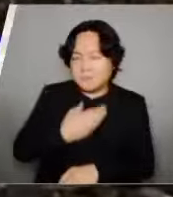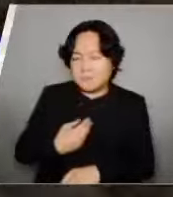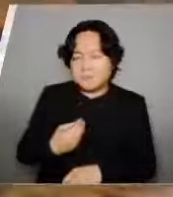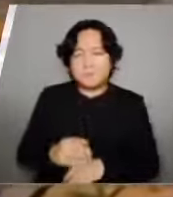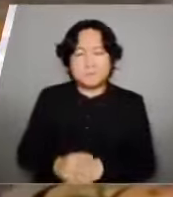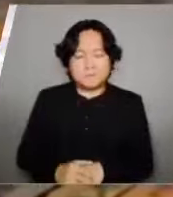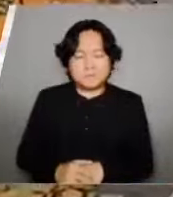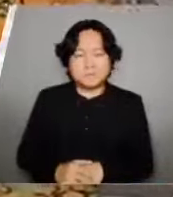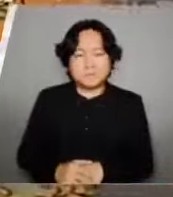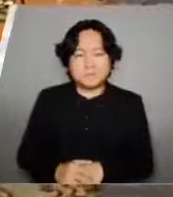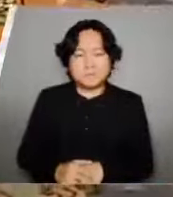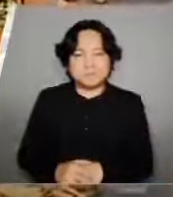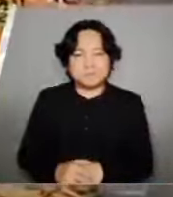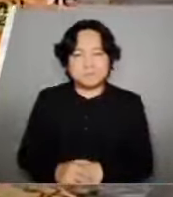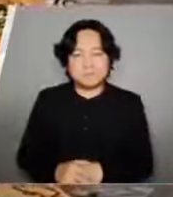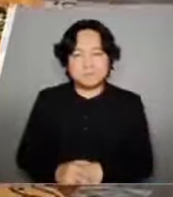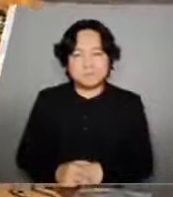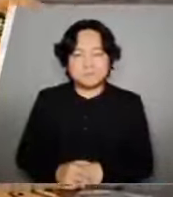sayo.